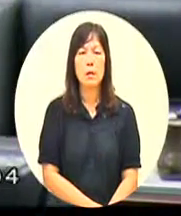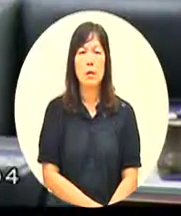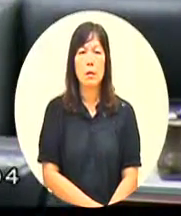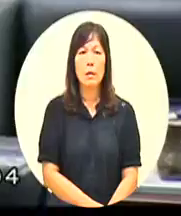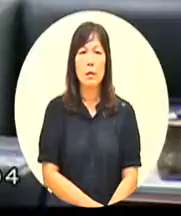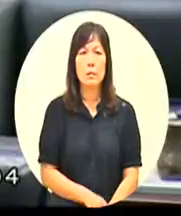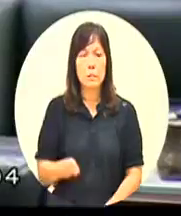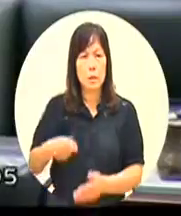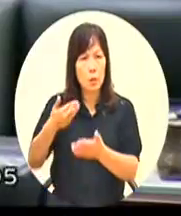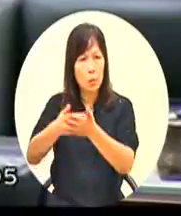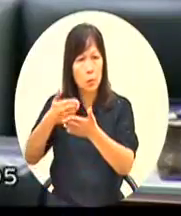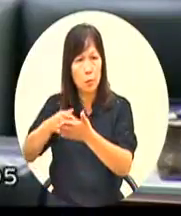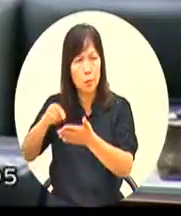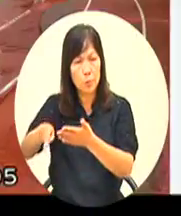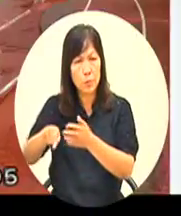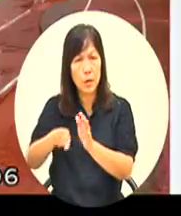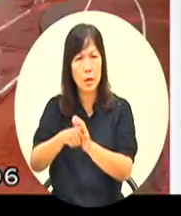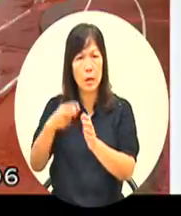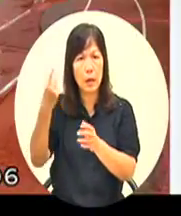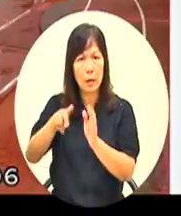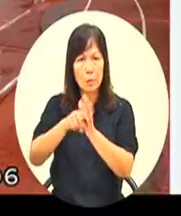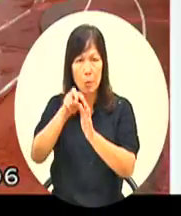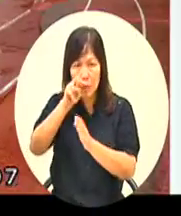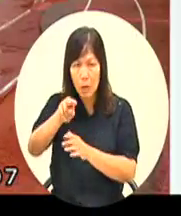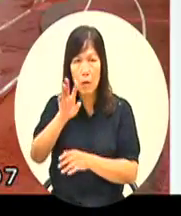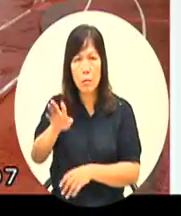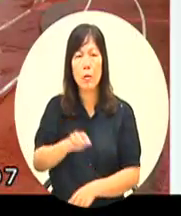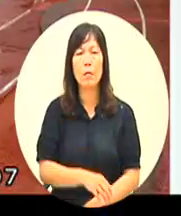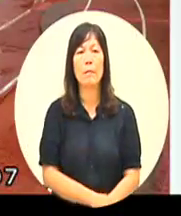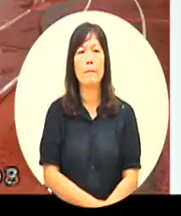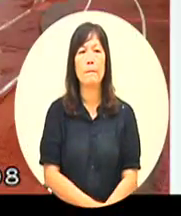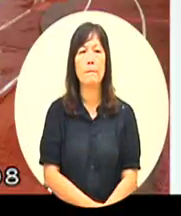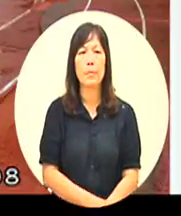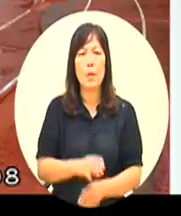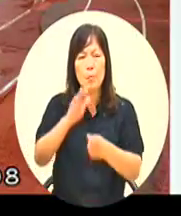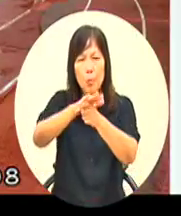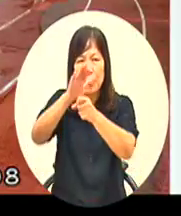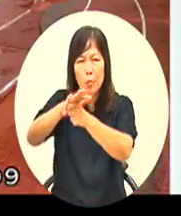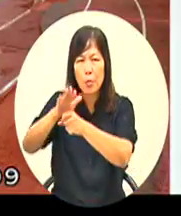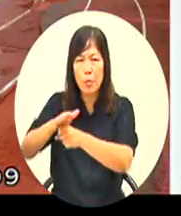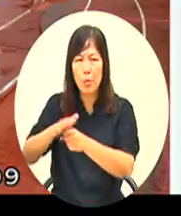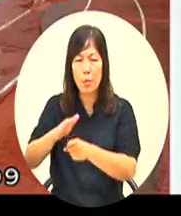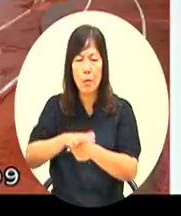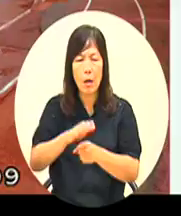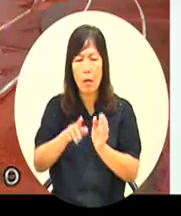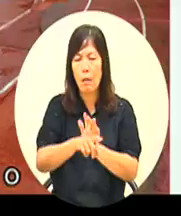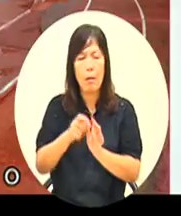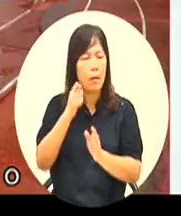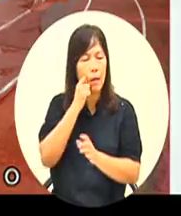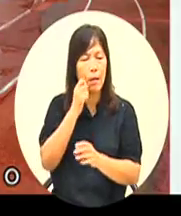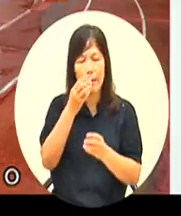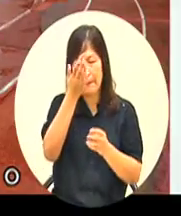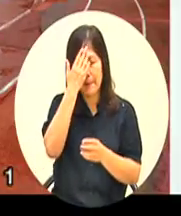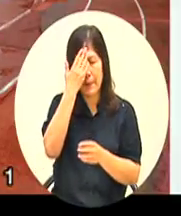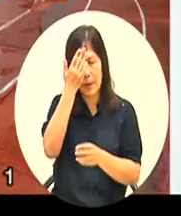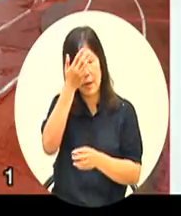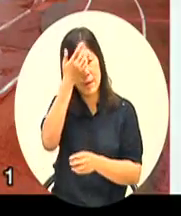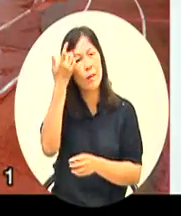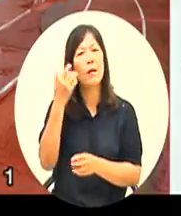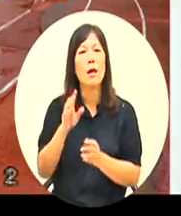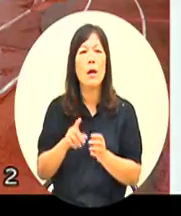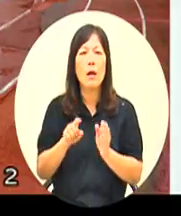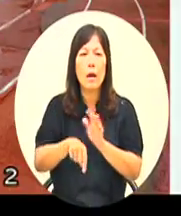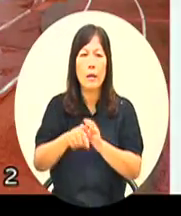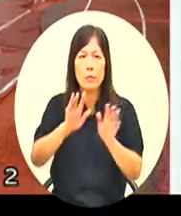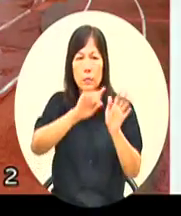张图，我们另外这一张图，甚至都还可以看到哈，那补来补去已经补到不能再补了哈，甚至还有这种状